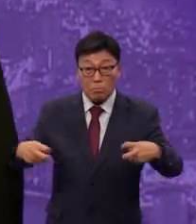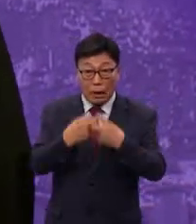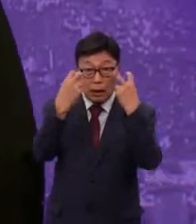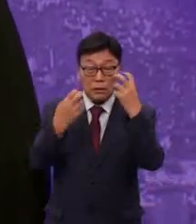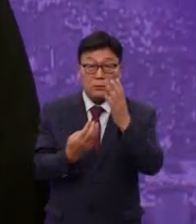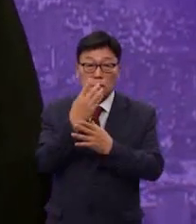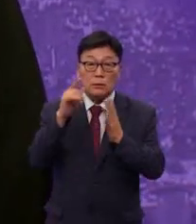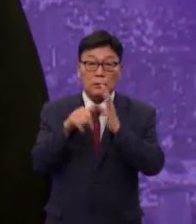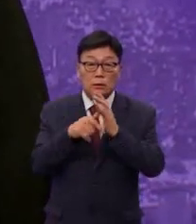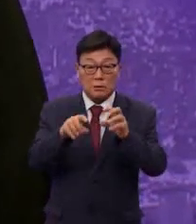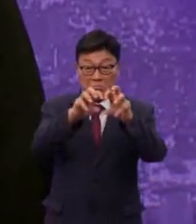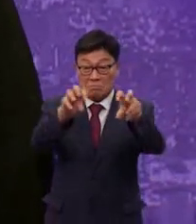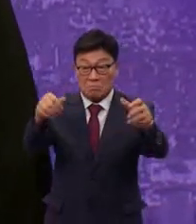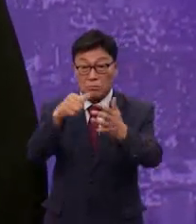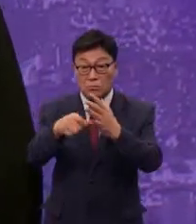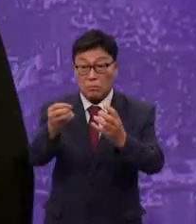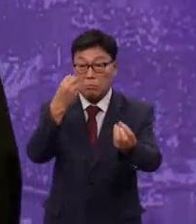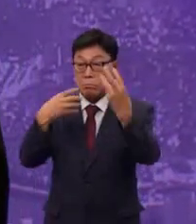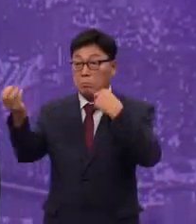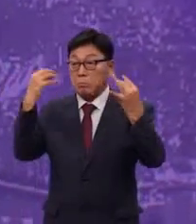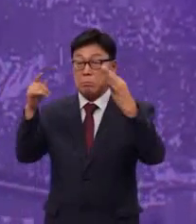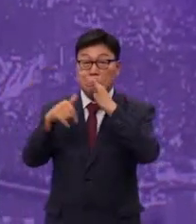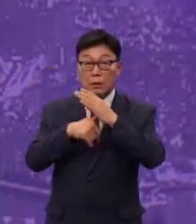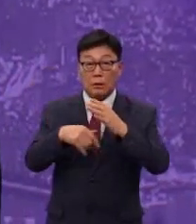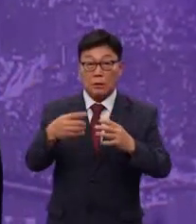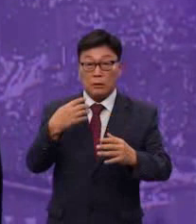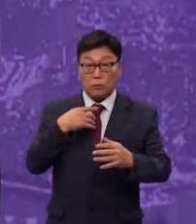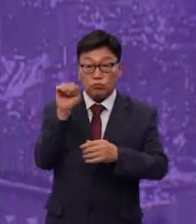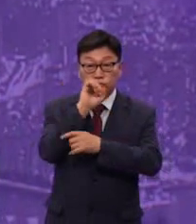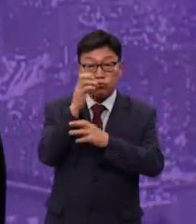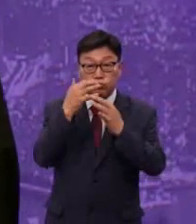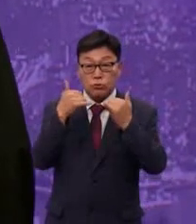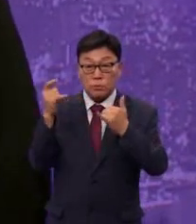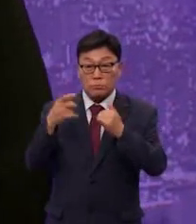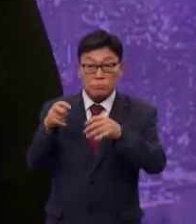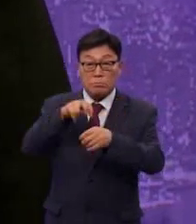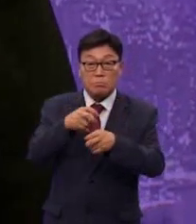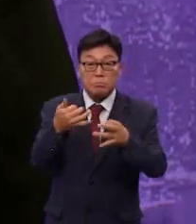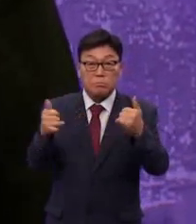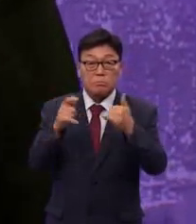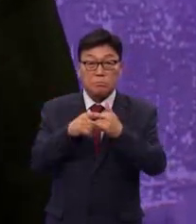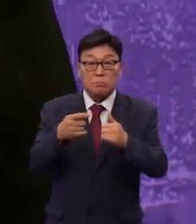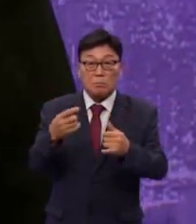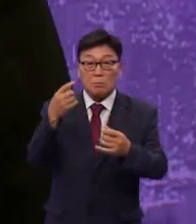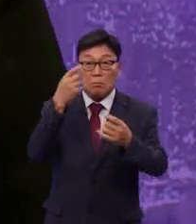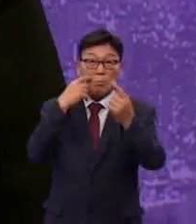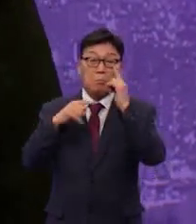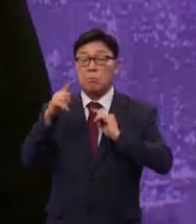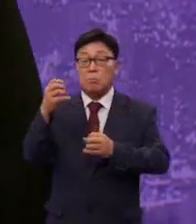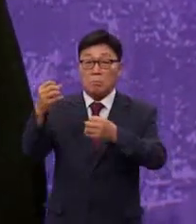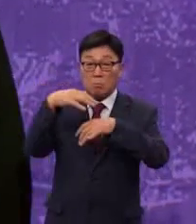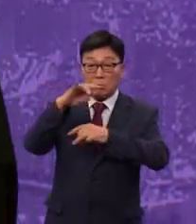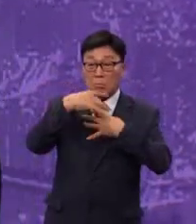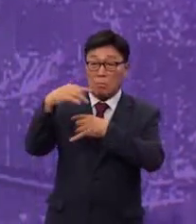발생할 경우 대시보드에 부착된 단말기나 지문인식기가 운전자 등 탑승자들에게 날아가 상해를 입힐